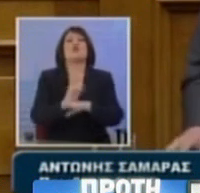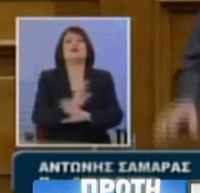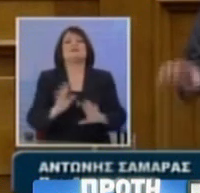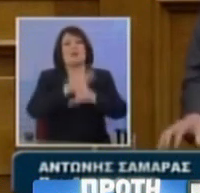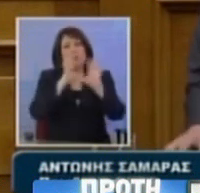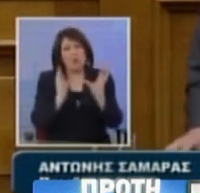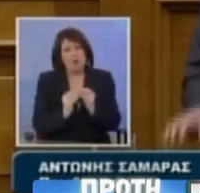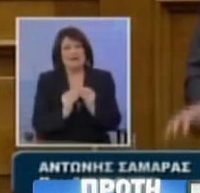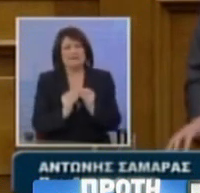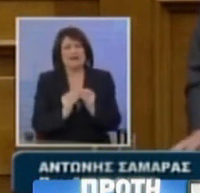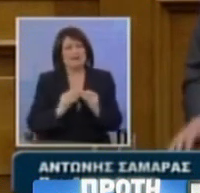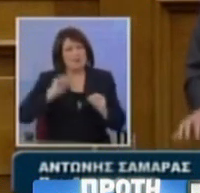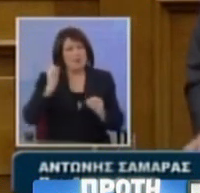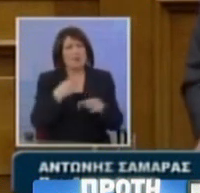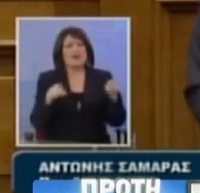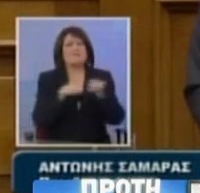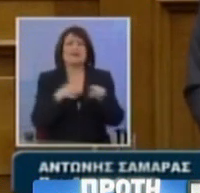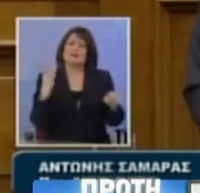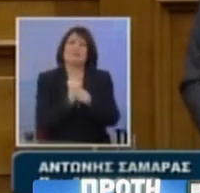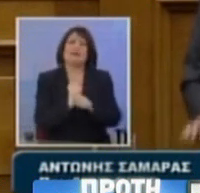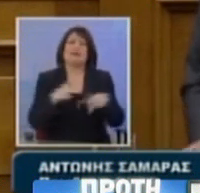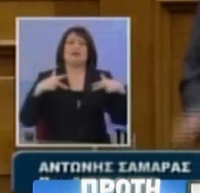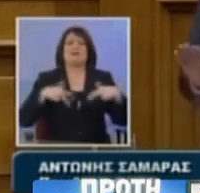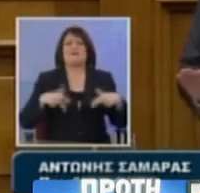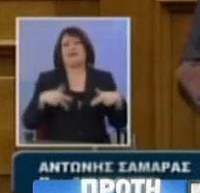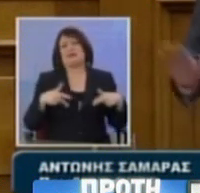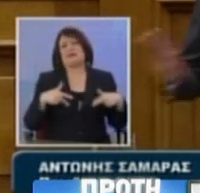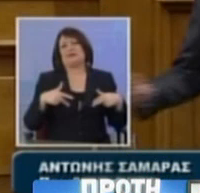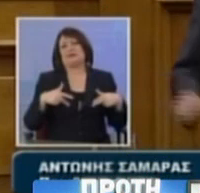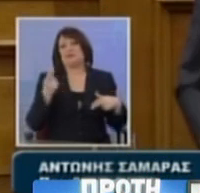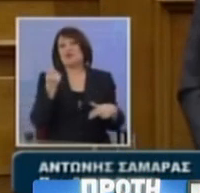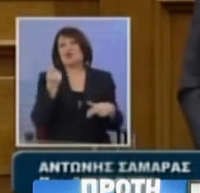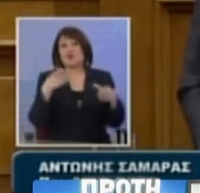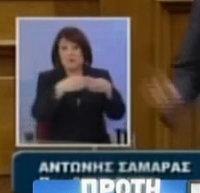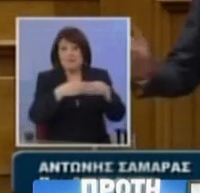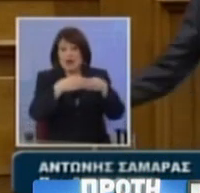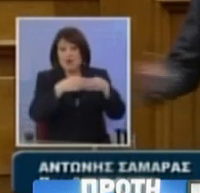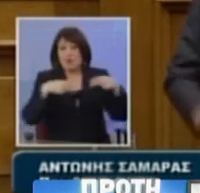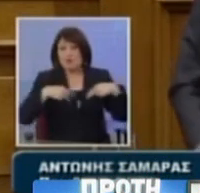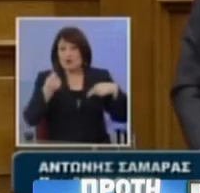επιτυχία της κυβέρνησης και κυρίως του οικονομικού της επιτελείου. Και να στενόμαστε γι' αυτό.